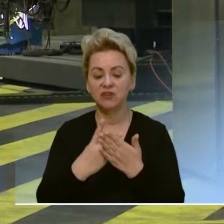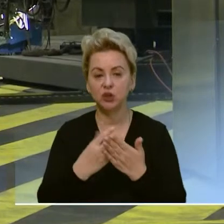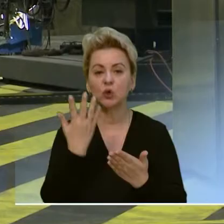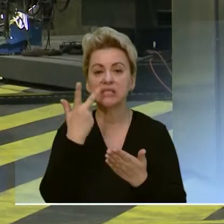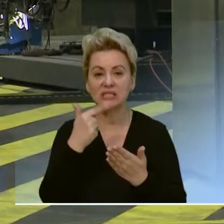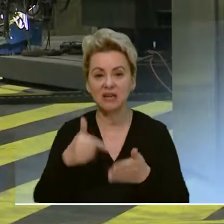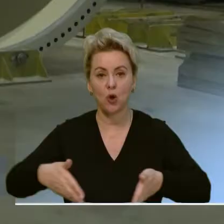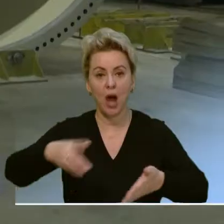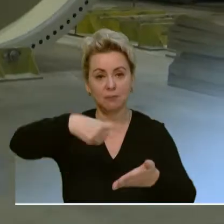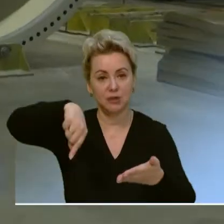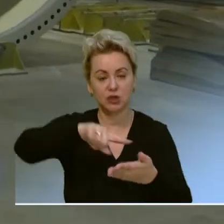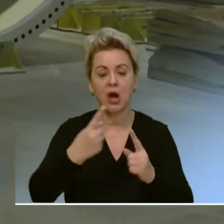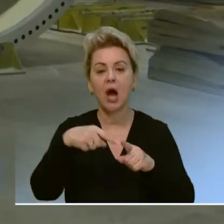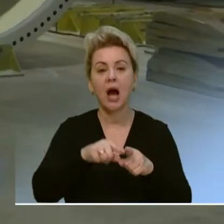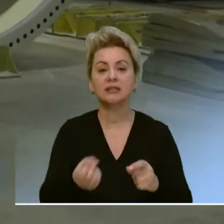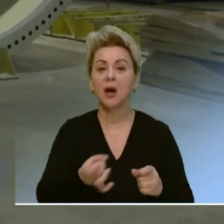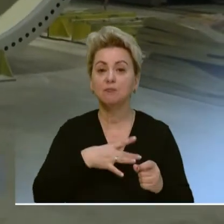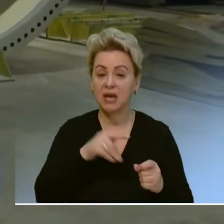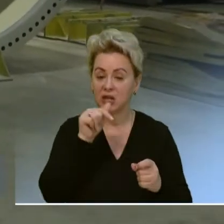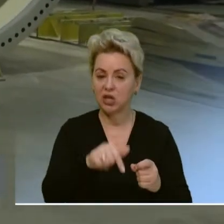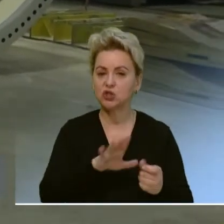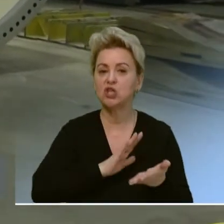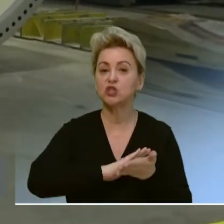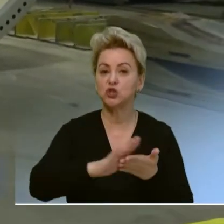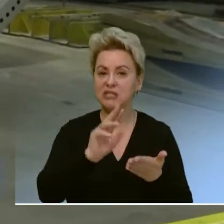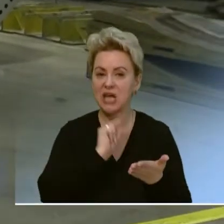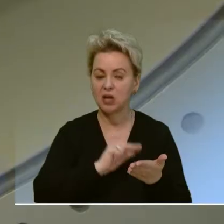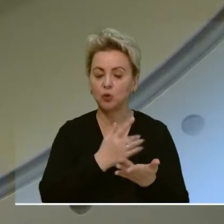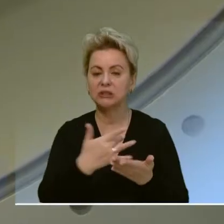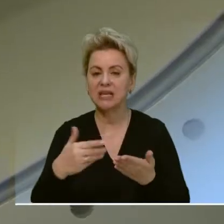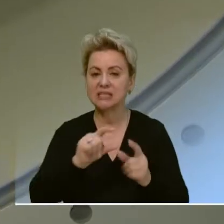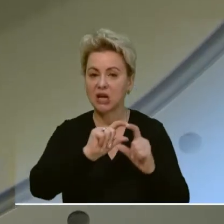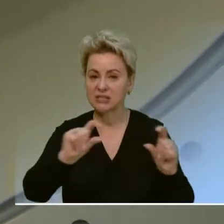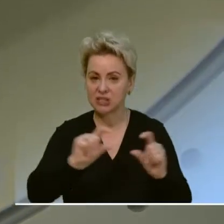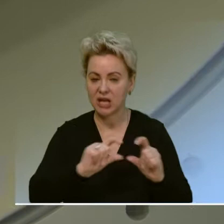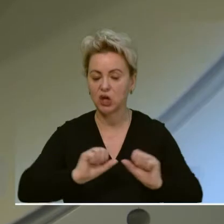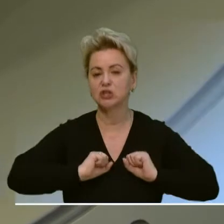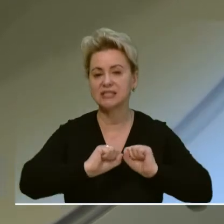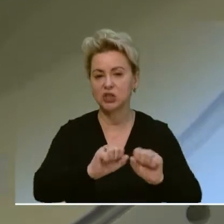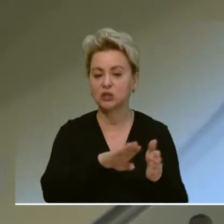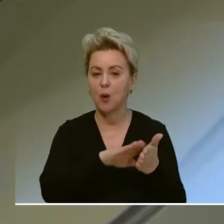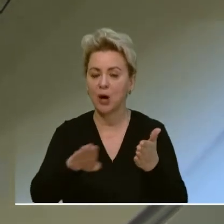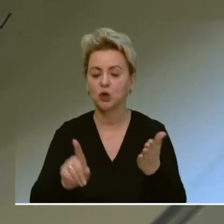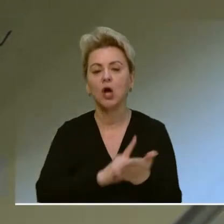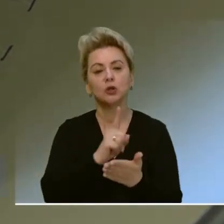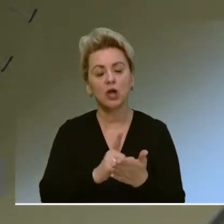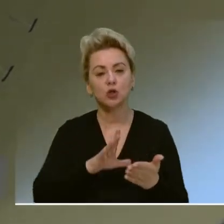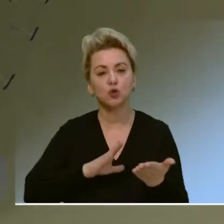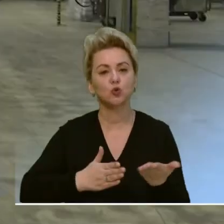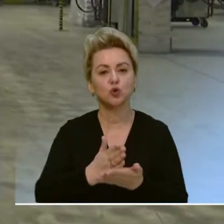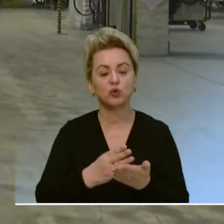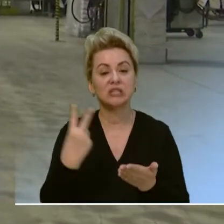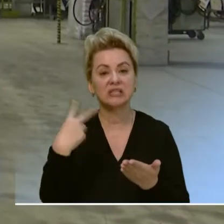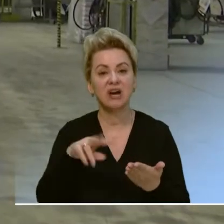цвету обечайки. А это уже белая зона, здесь идет чистая работа. Несколько слоев наносится защитное покрытие, оно должно